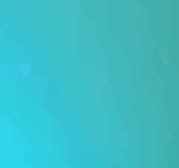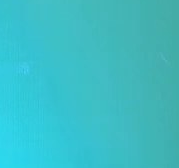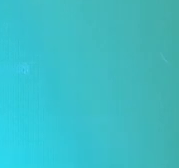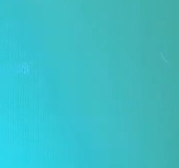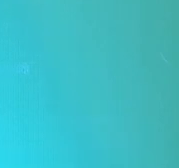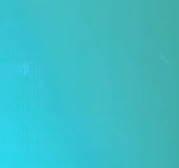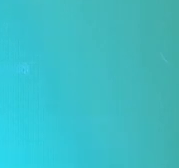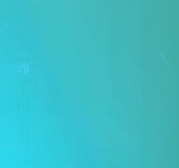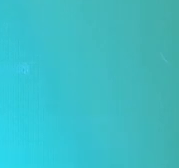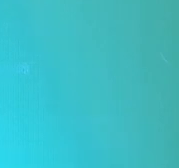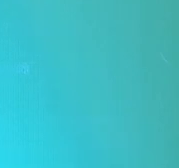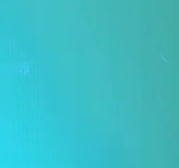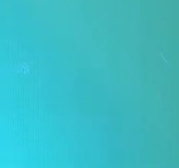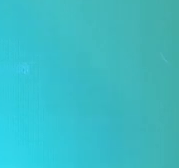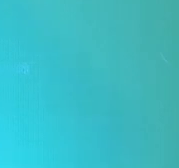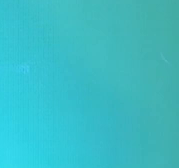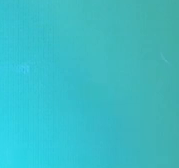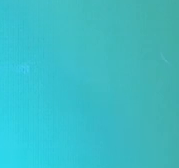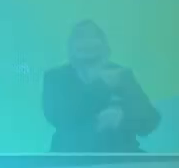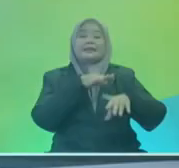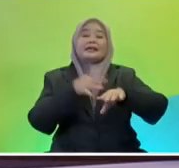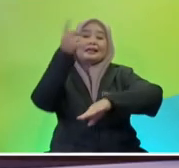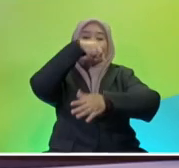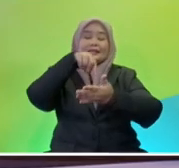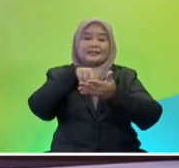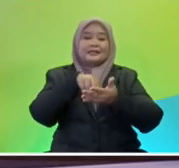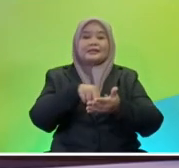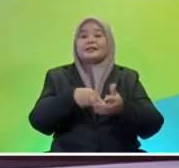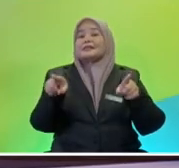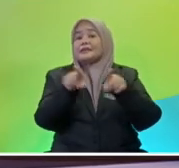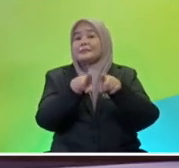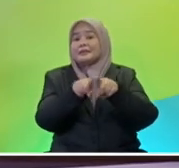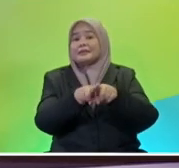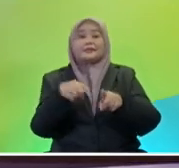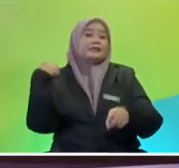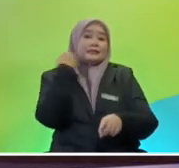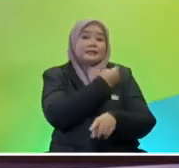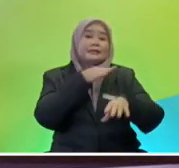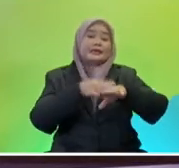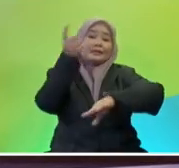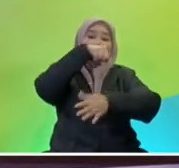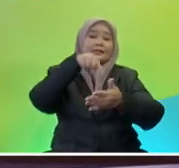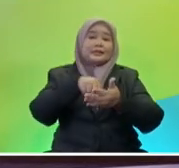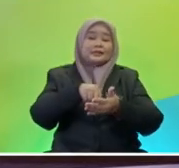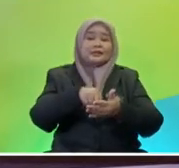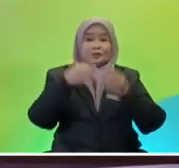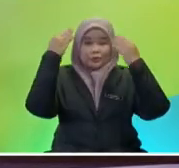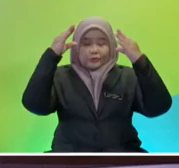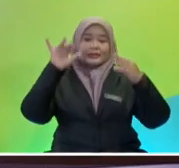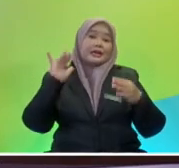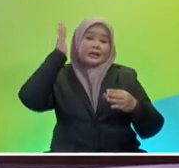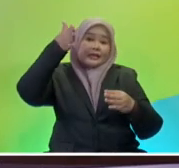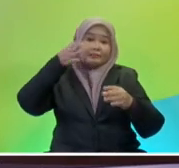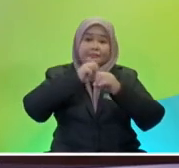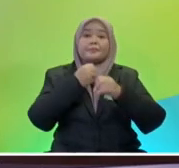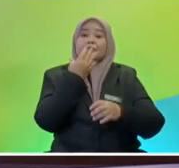Baik Terima Kasih Cikgu bersama dengan kami pada hari ini dan bersama dengan kita Pada hari ini guru akan menjelaskan tentang